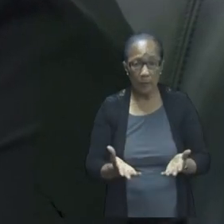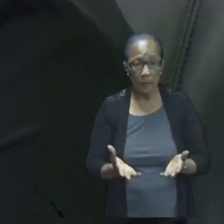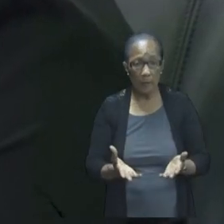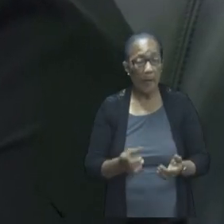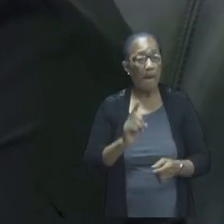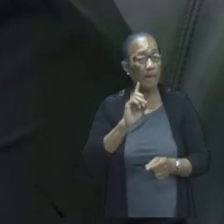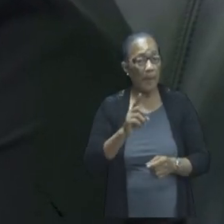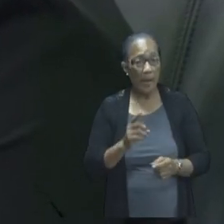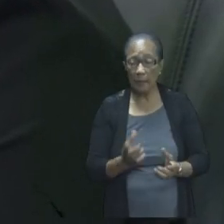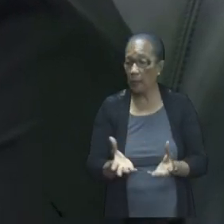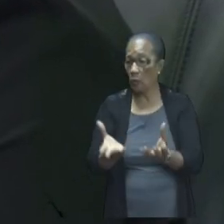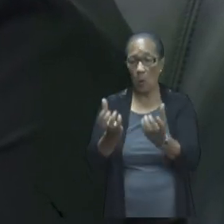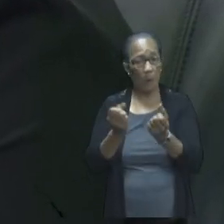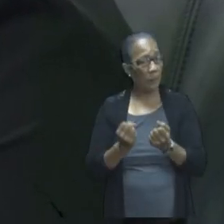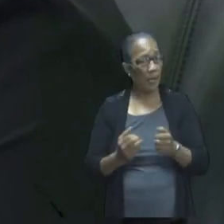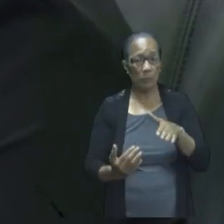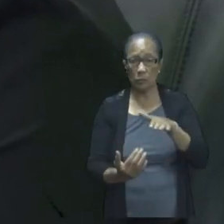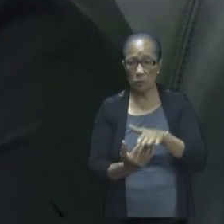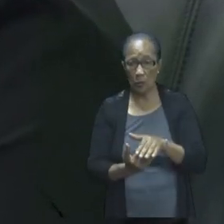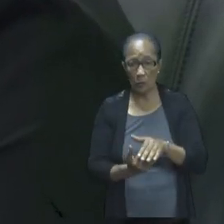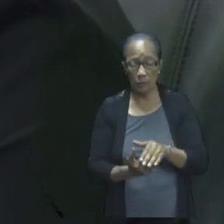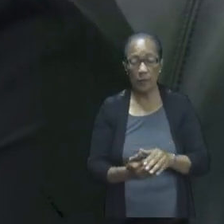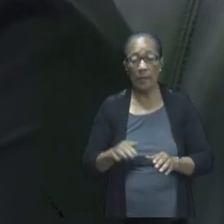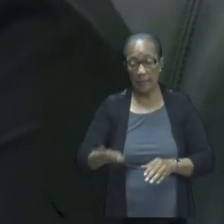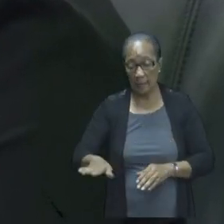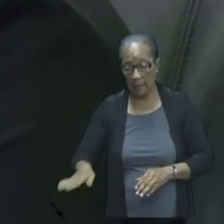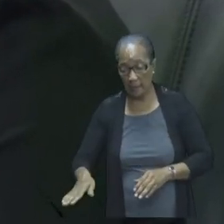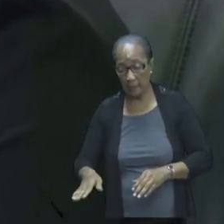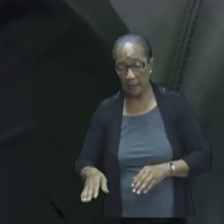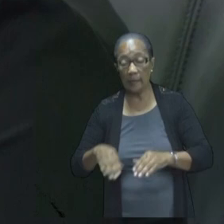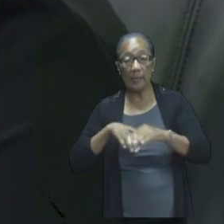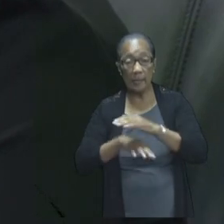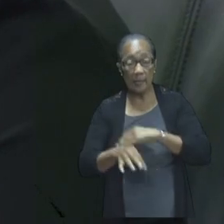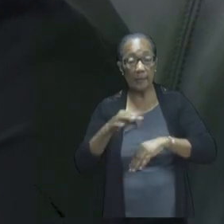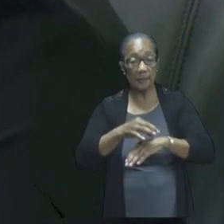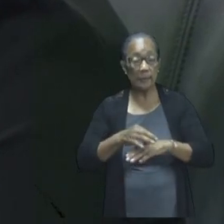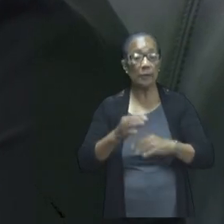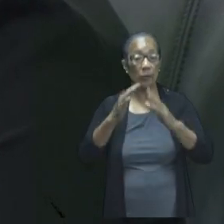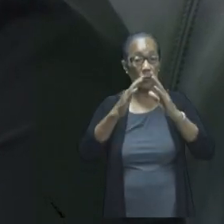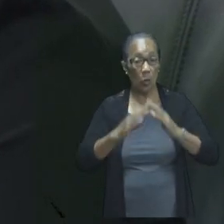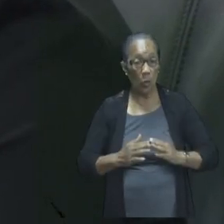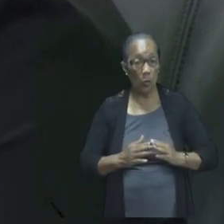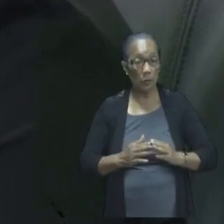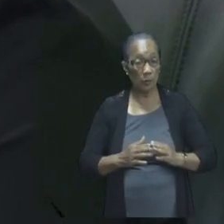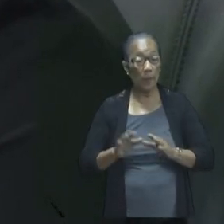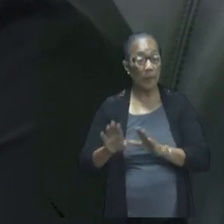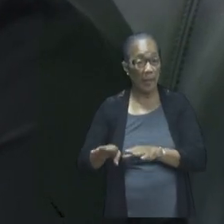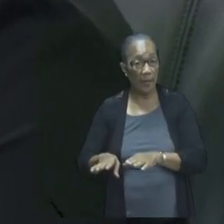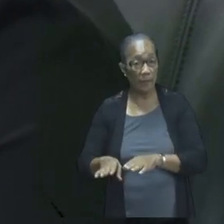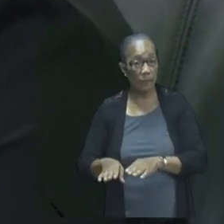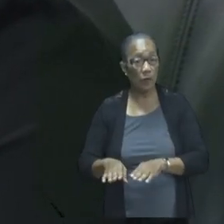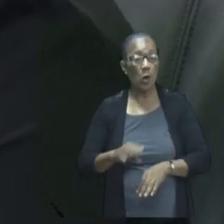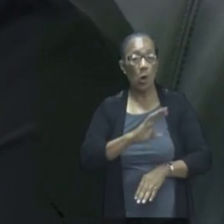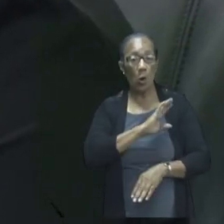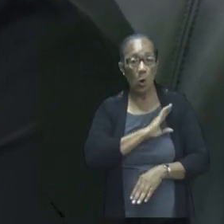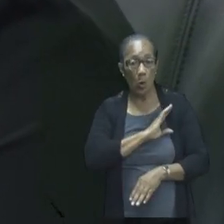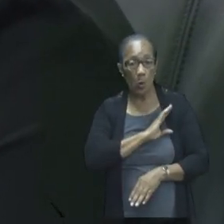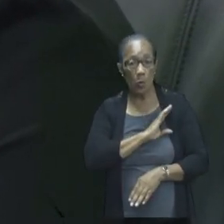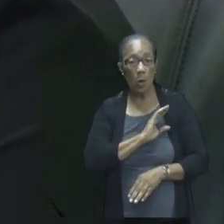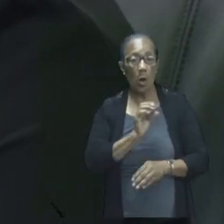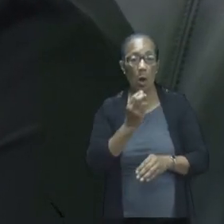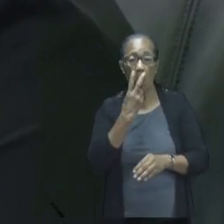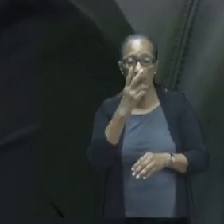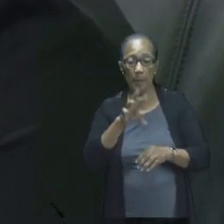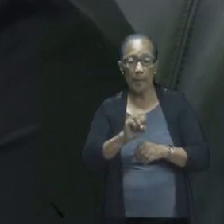g opnamestop voor kinderen in ziekenhuizen en was ook opmerking over koolvis we hebben inderdaad gezien dat er